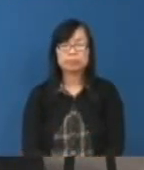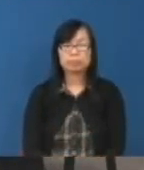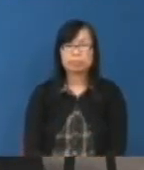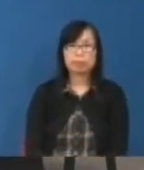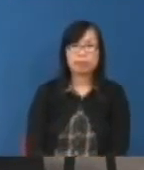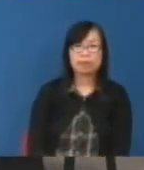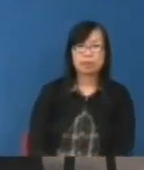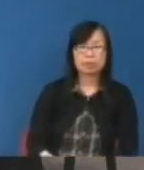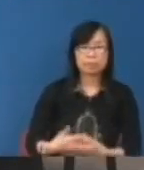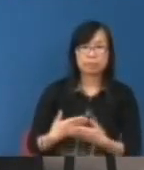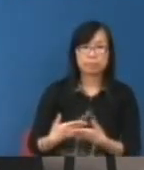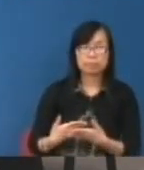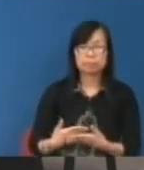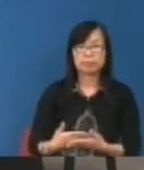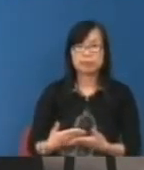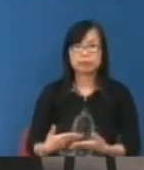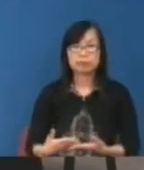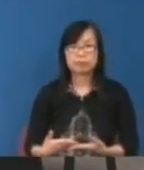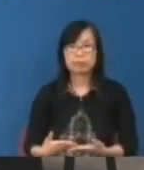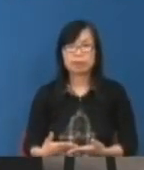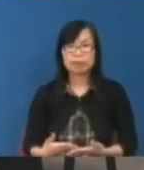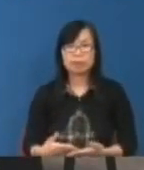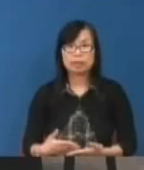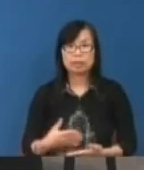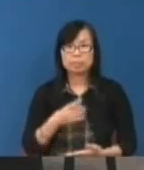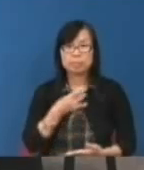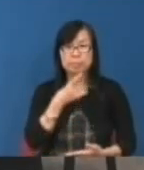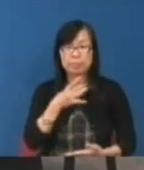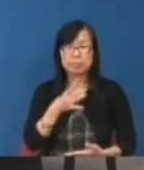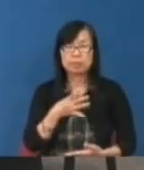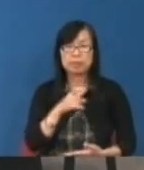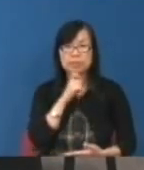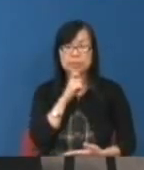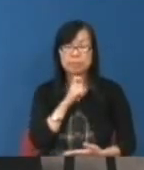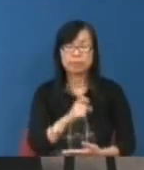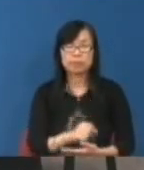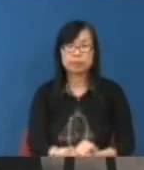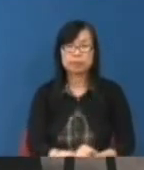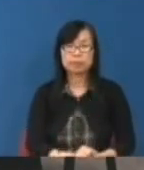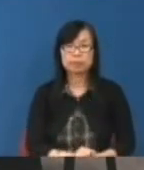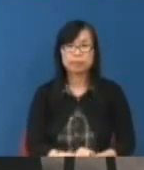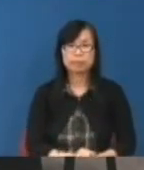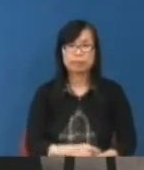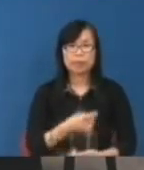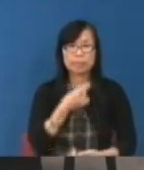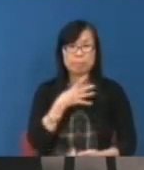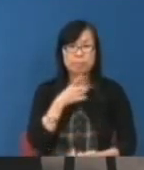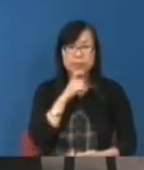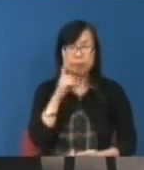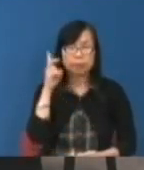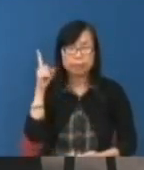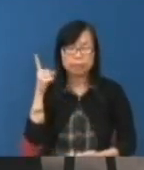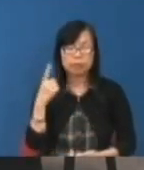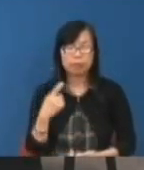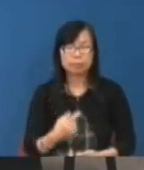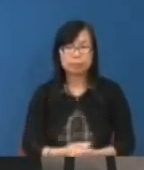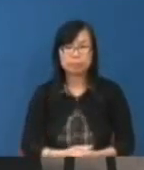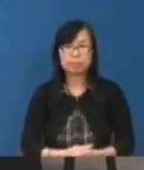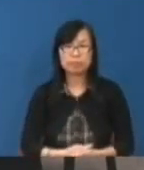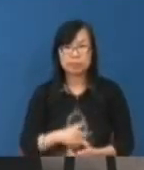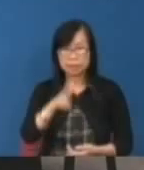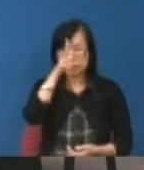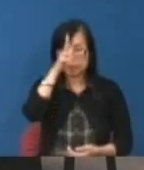於今為烈的解呢，即是說呢，其實是未有一個，其實你可以這樣講，就是未有一個政